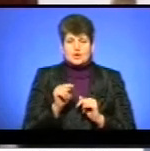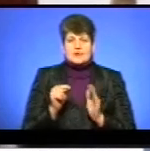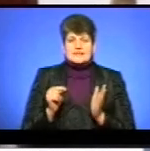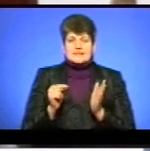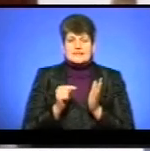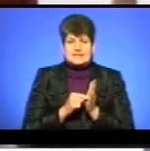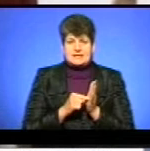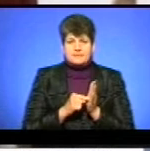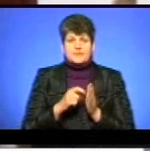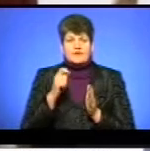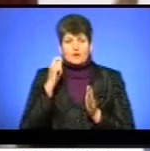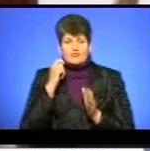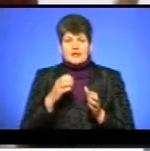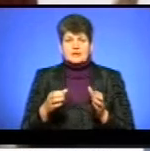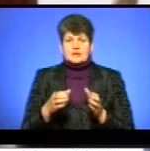вікові категорії